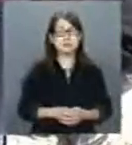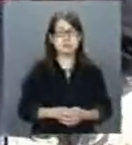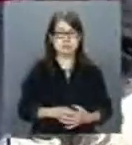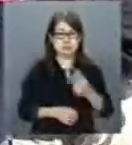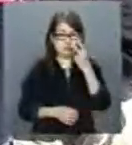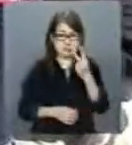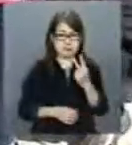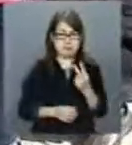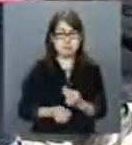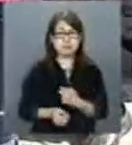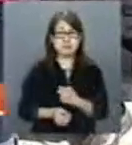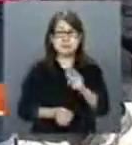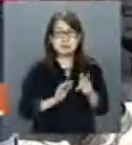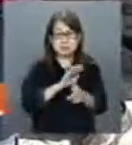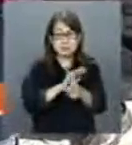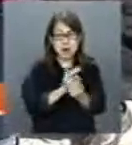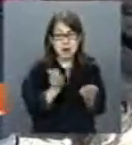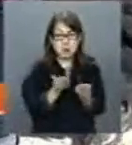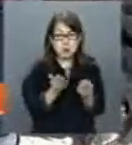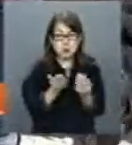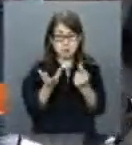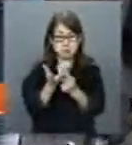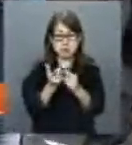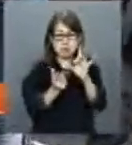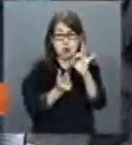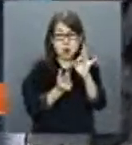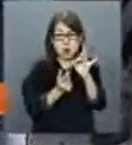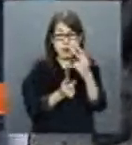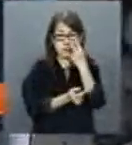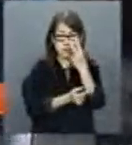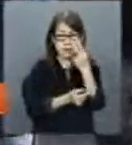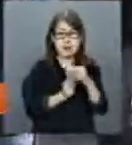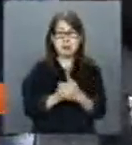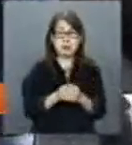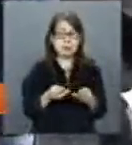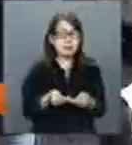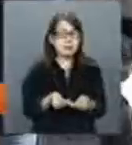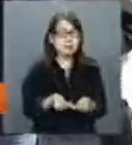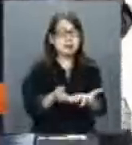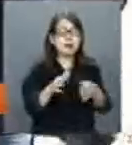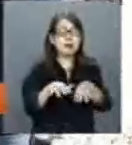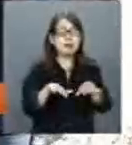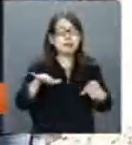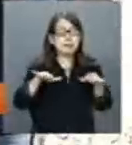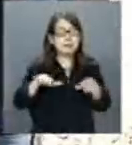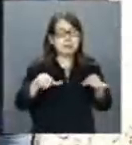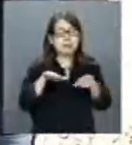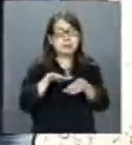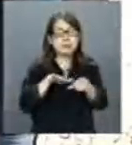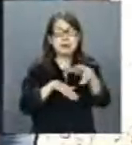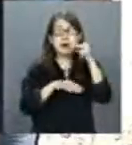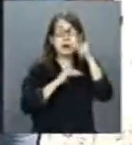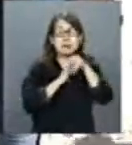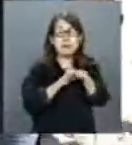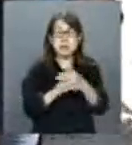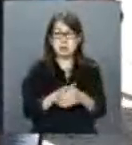ตัวนี้รวมถึงลูกเต่ากระอีกกว่า100ตัวด้านหลังของดิฉันนั้นกำลังถูกปล่อยคืนสู่ทะเลค่ะซึ่งลูกเต่าเหล่านี้ก็เกิดจากการดูแลของช